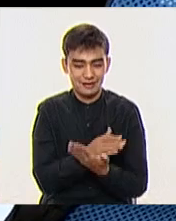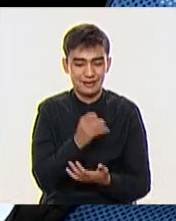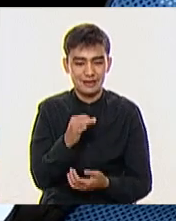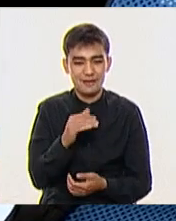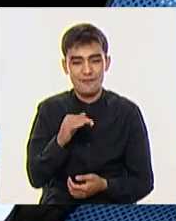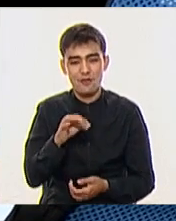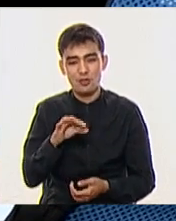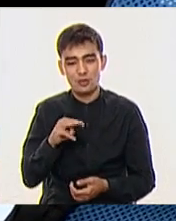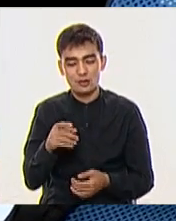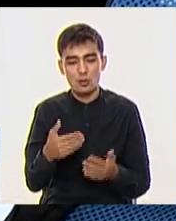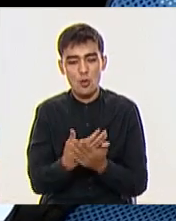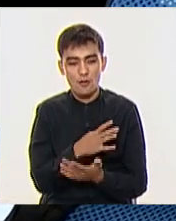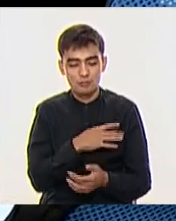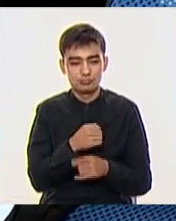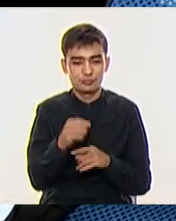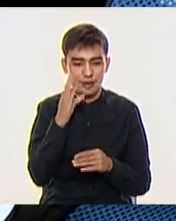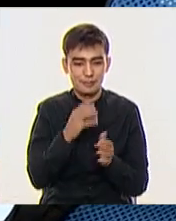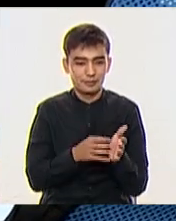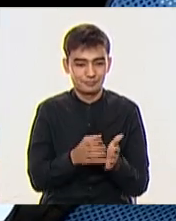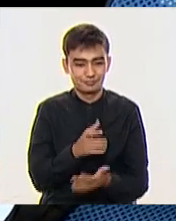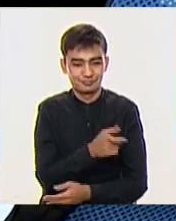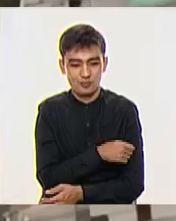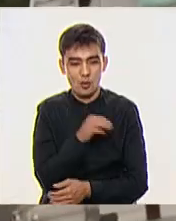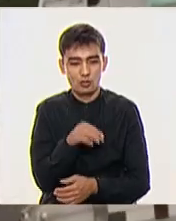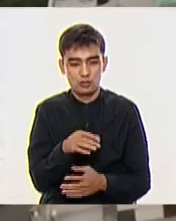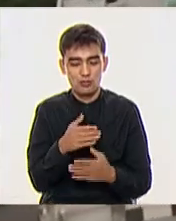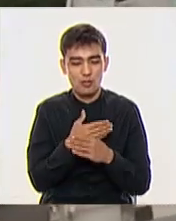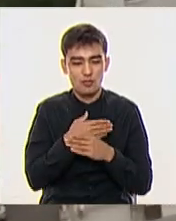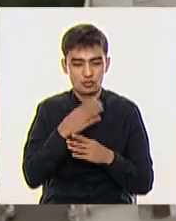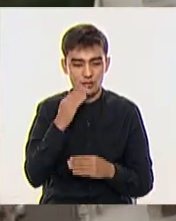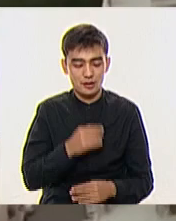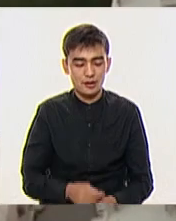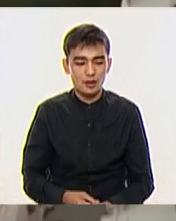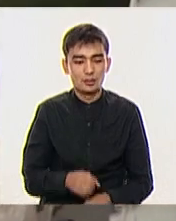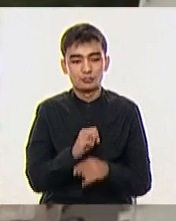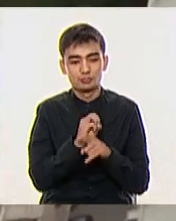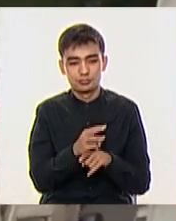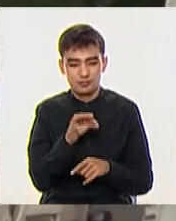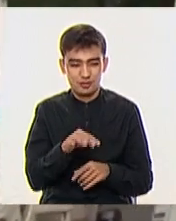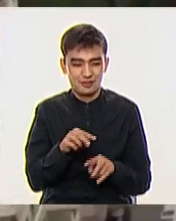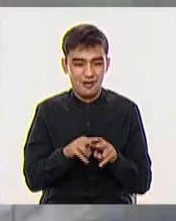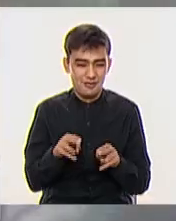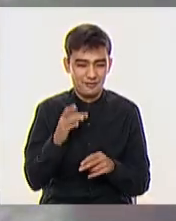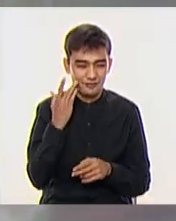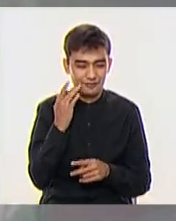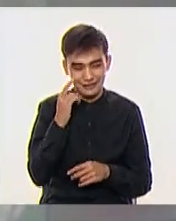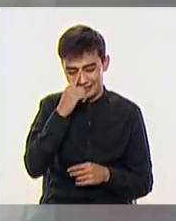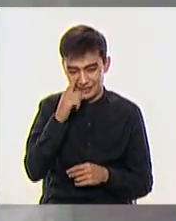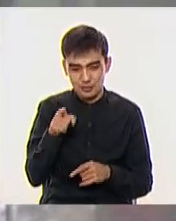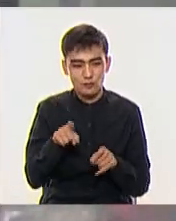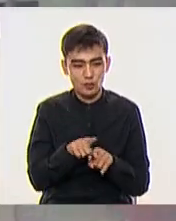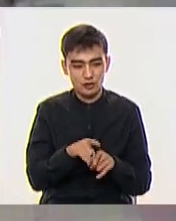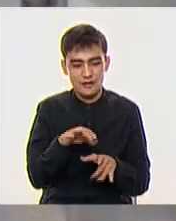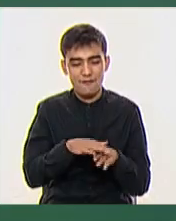что новинка поможет преодолеть дефицит вакцин в регионе. Ковид по-прежнему испытывает на прочность Индию.